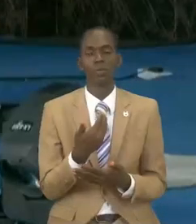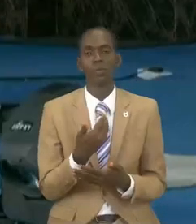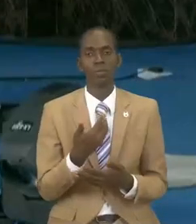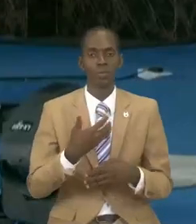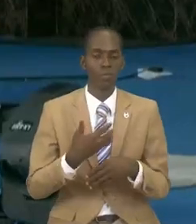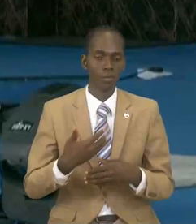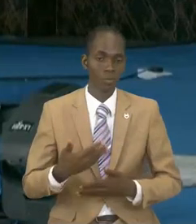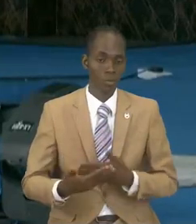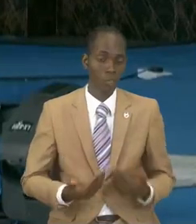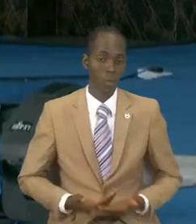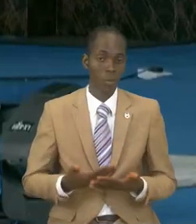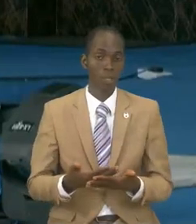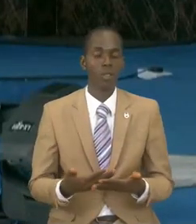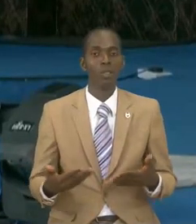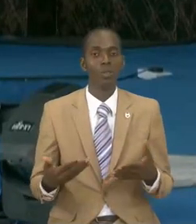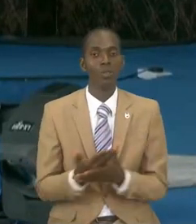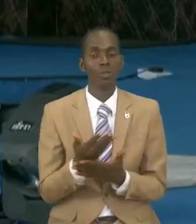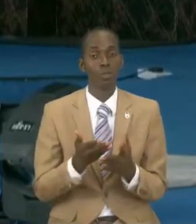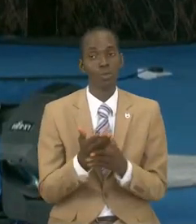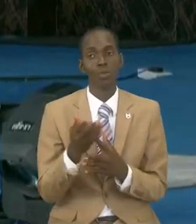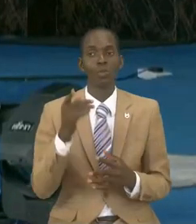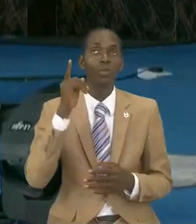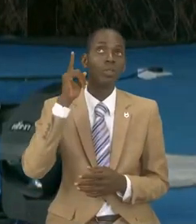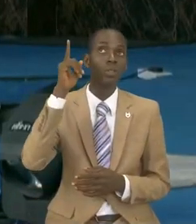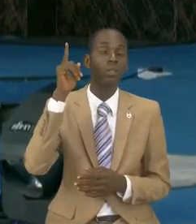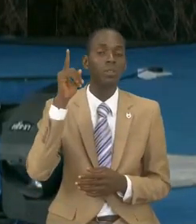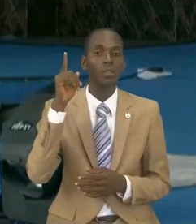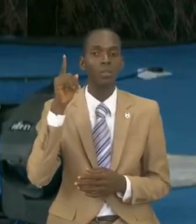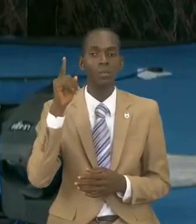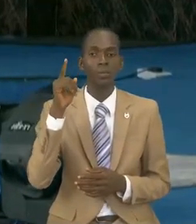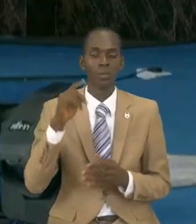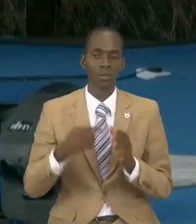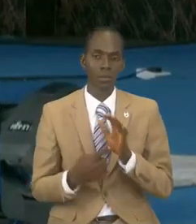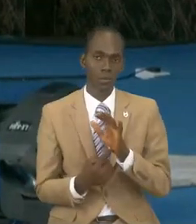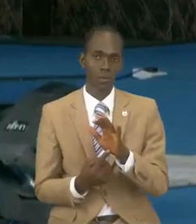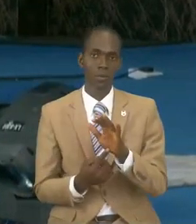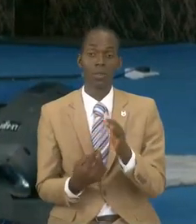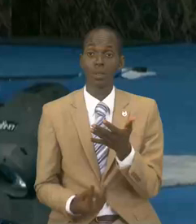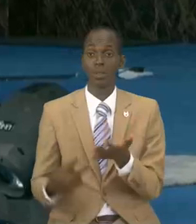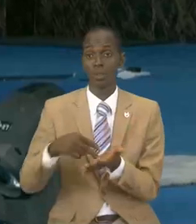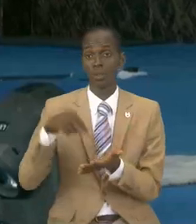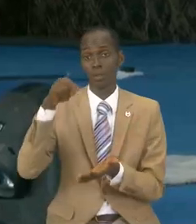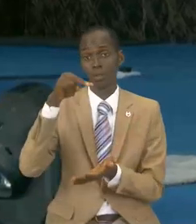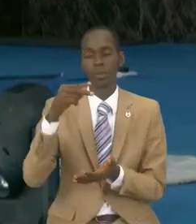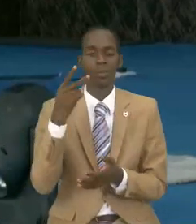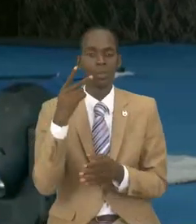régénération par sa résurrection. Voyons Tite. Tite